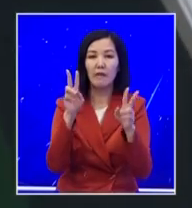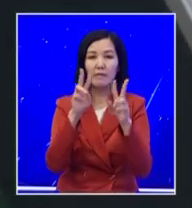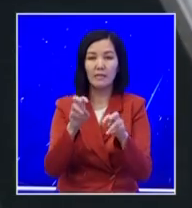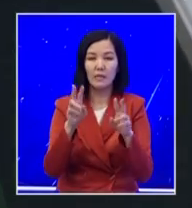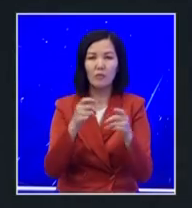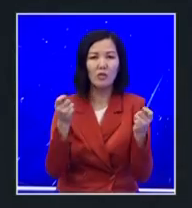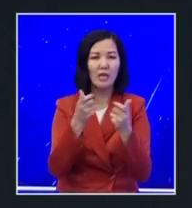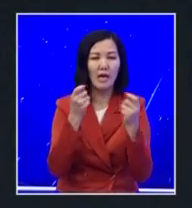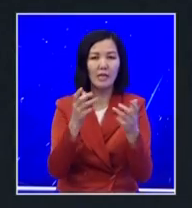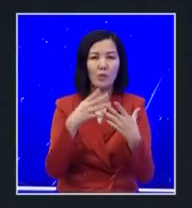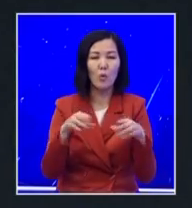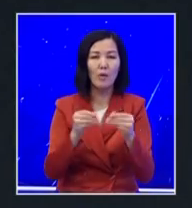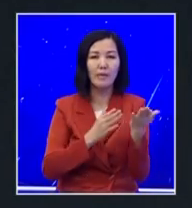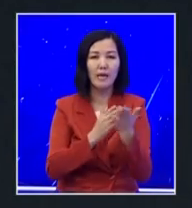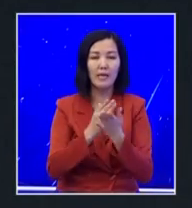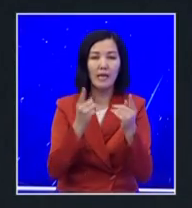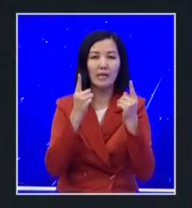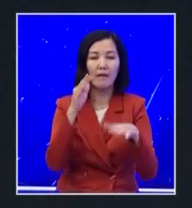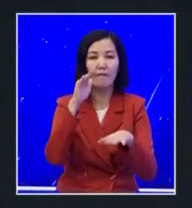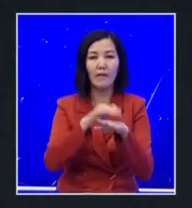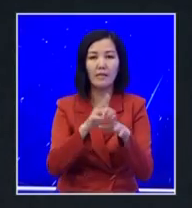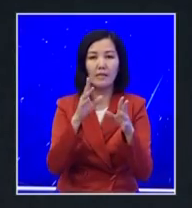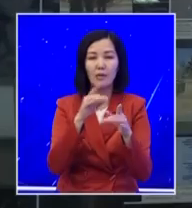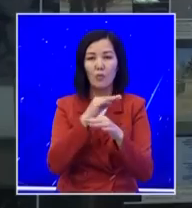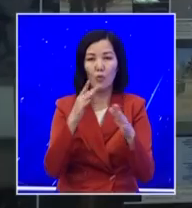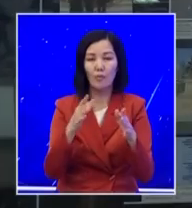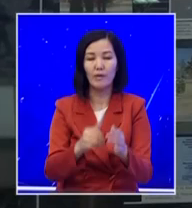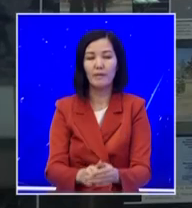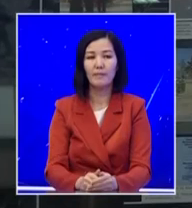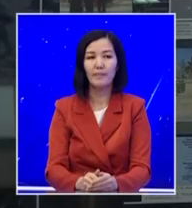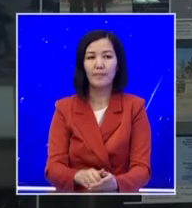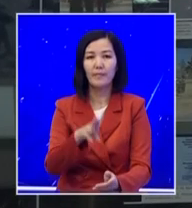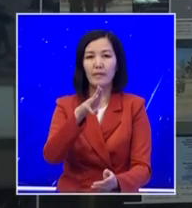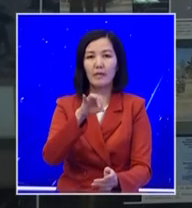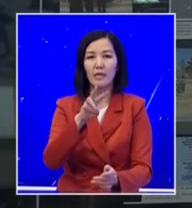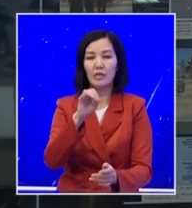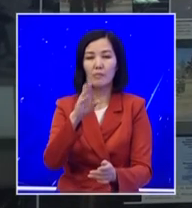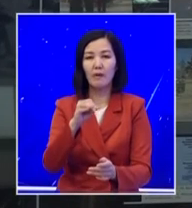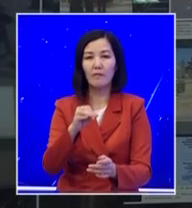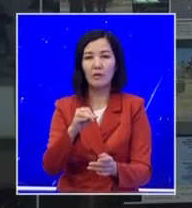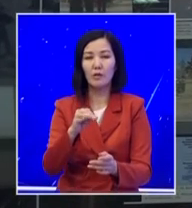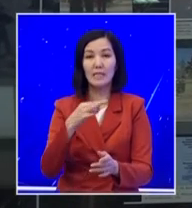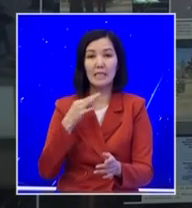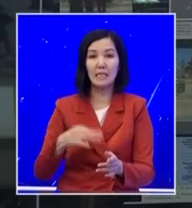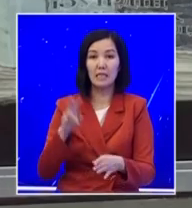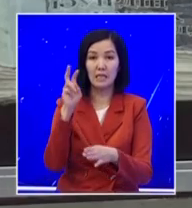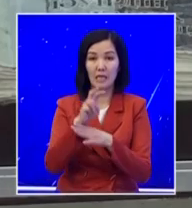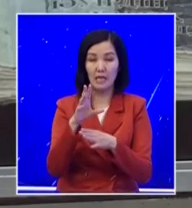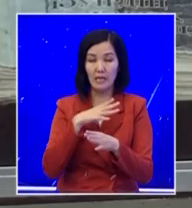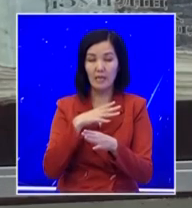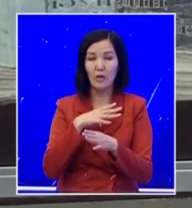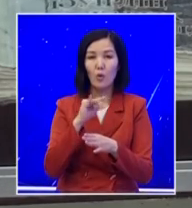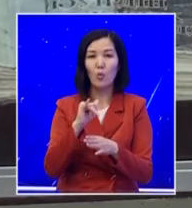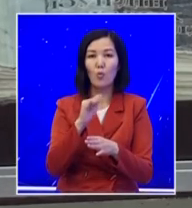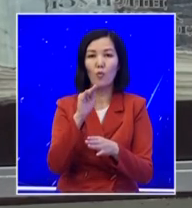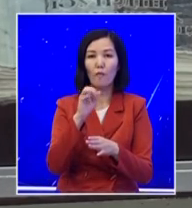зерттеушілер аз. Қоғам қайраткері жайында тың деректер әлі де көп. Тынышбаевтың ұлы келген Уфадан бізге